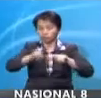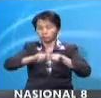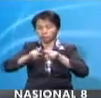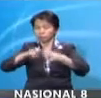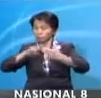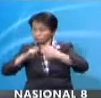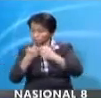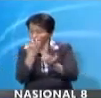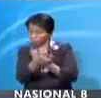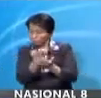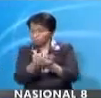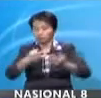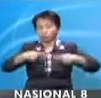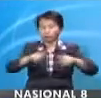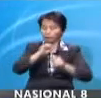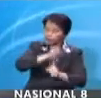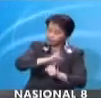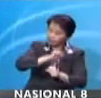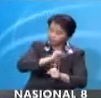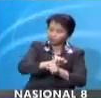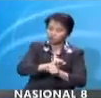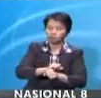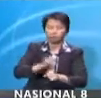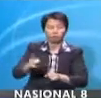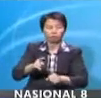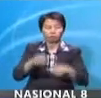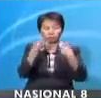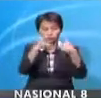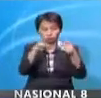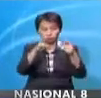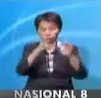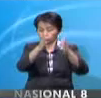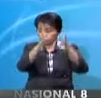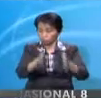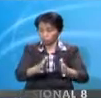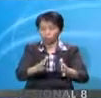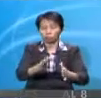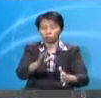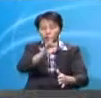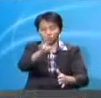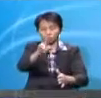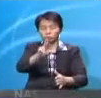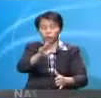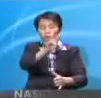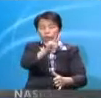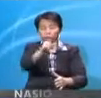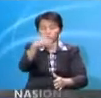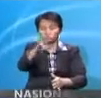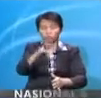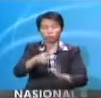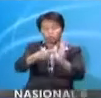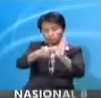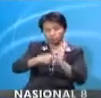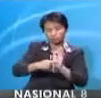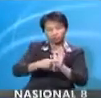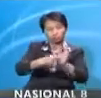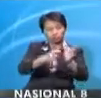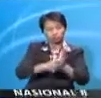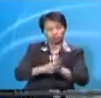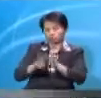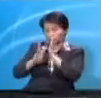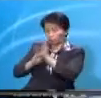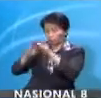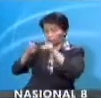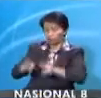ekonomi, peluang pekerjaan. Pasti dengan jumlah pengundi 71,000, dia memerlukan wakil